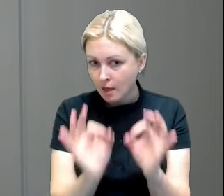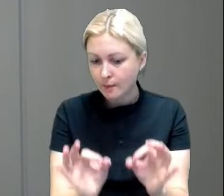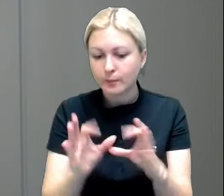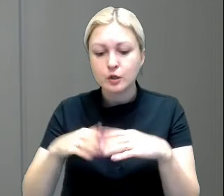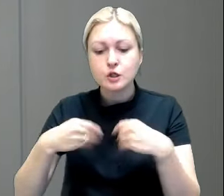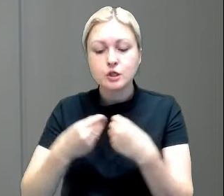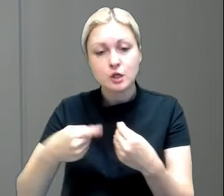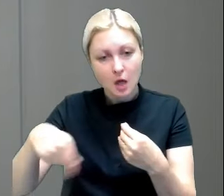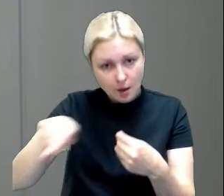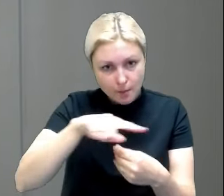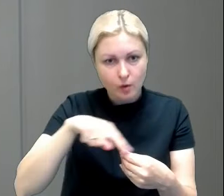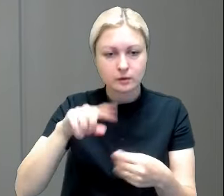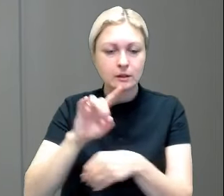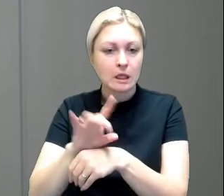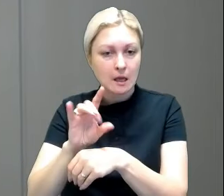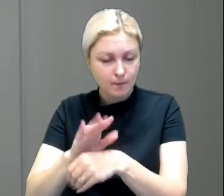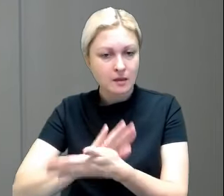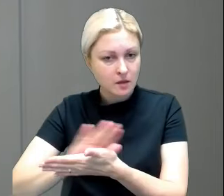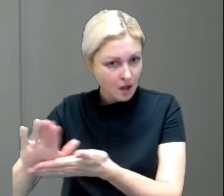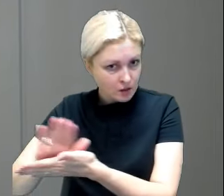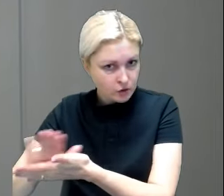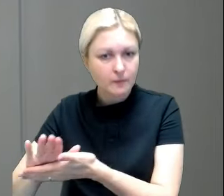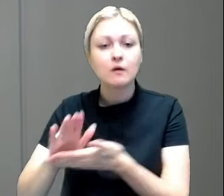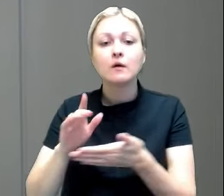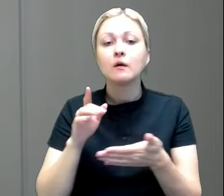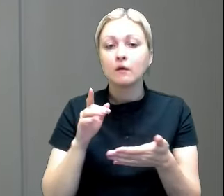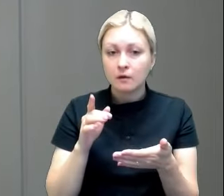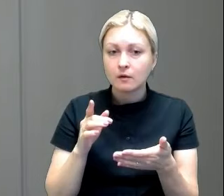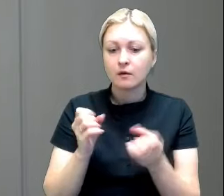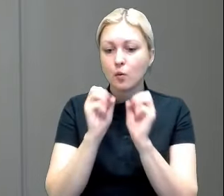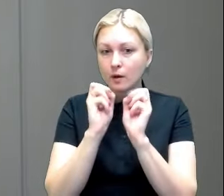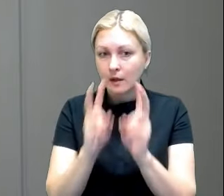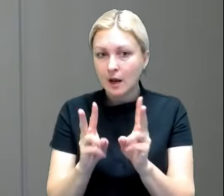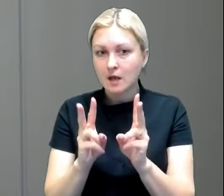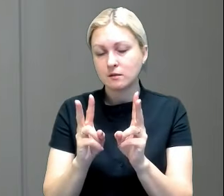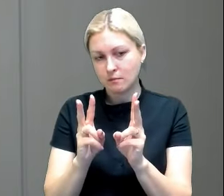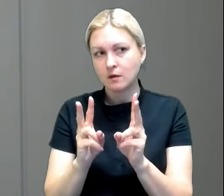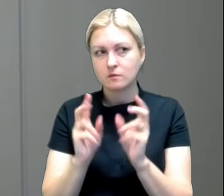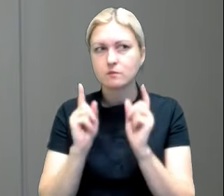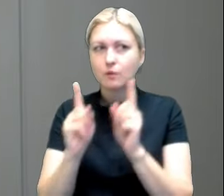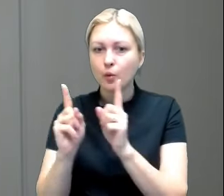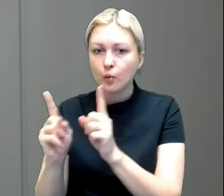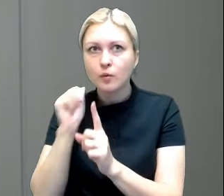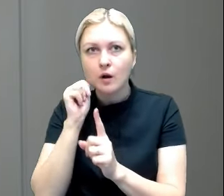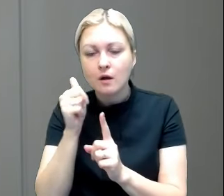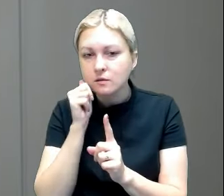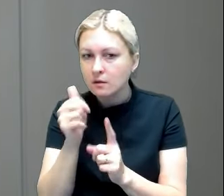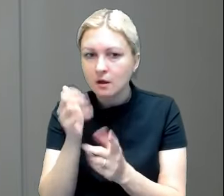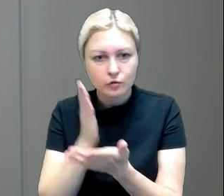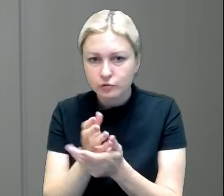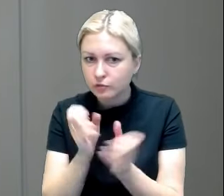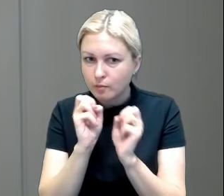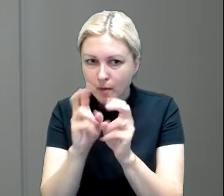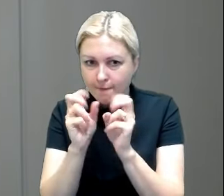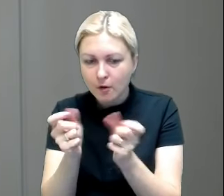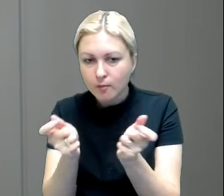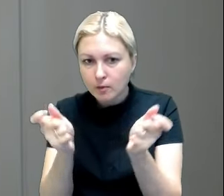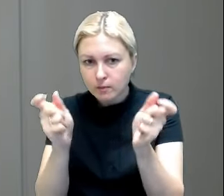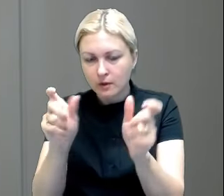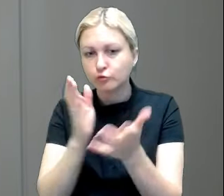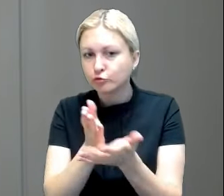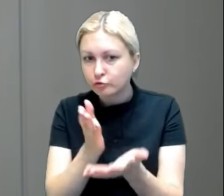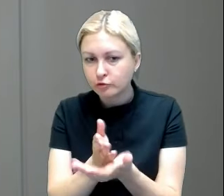saugią aplinką pradinukams kai grėsmės jų saugumui didėja ne kasdien raginu miesto tarybą atidžiai